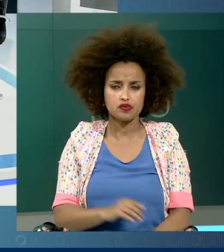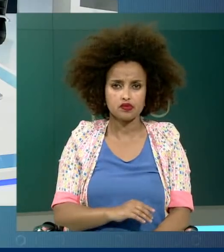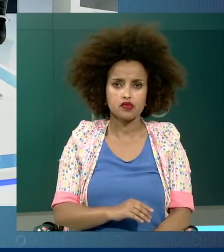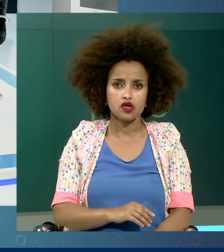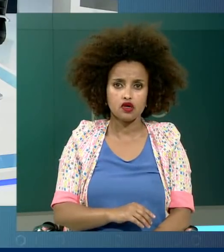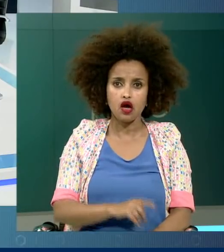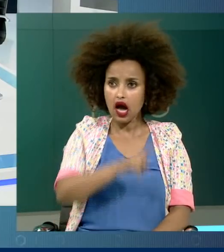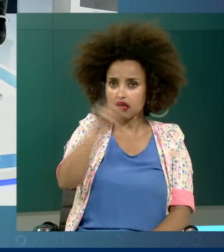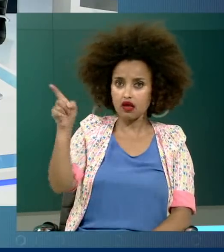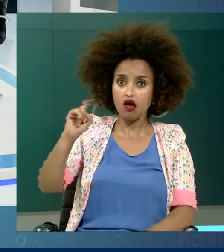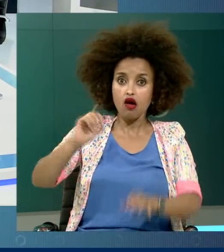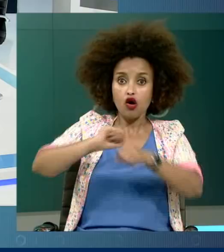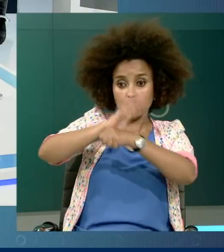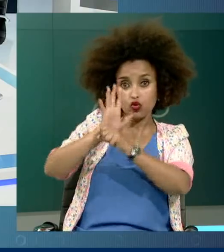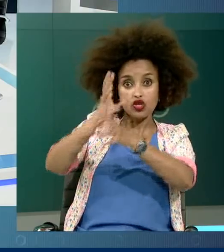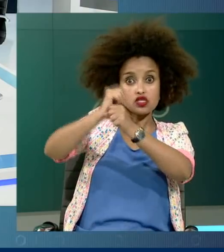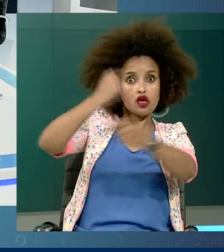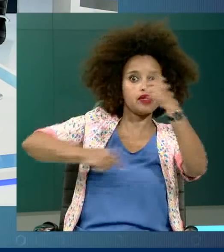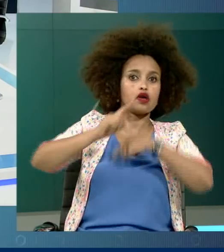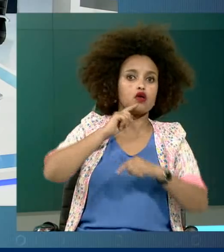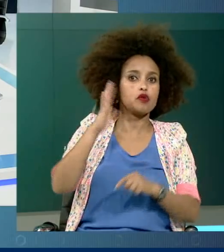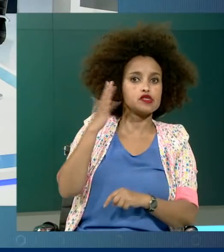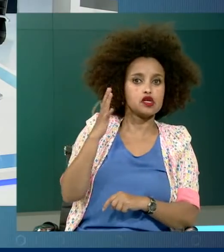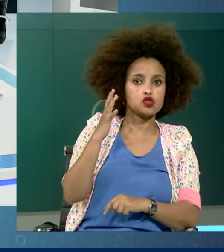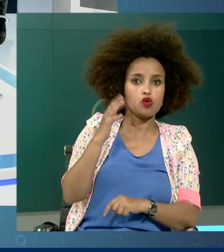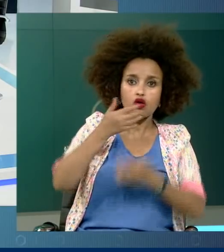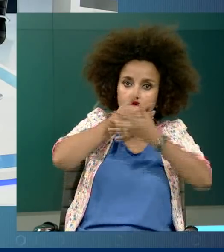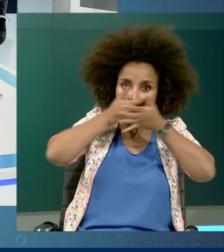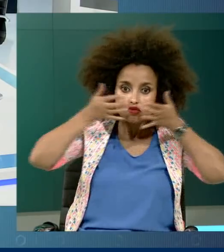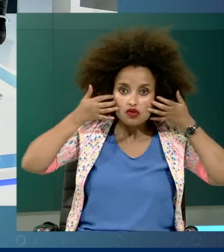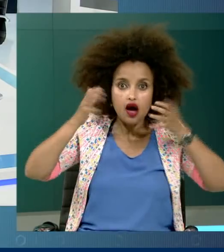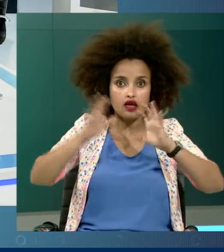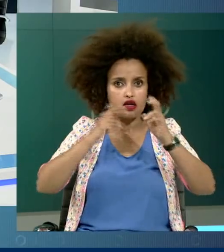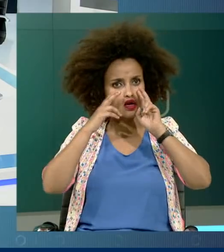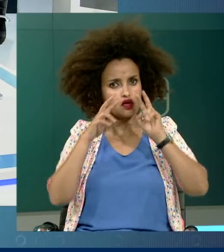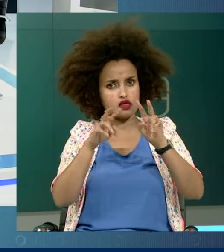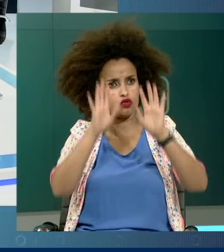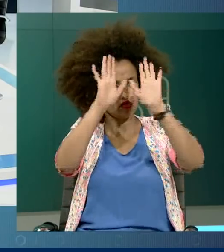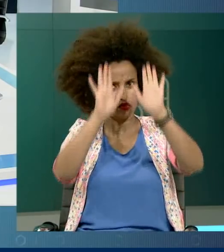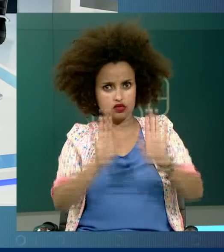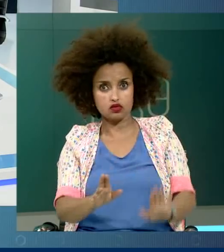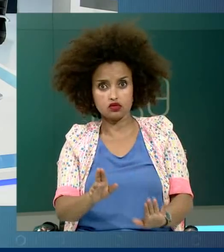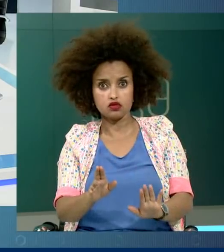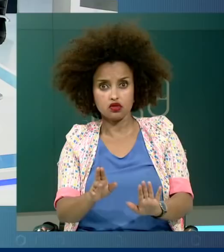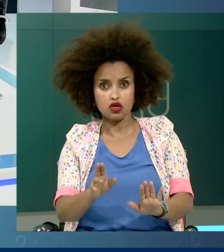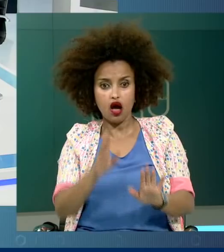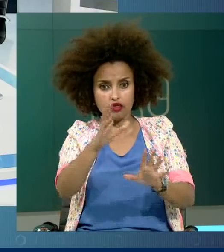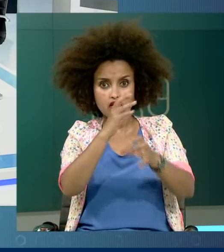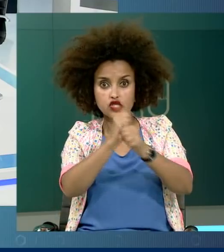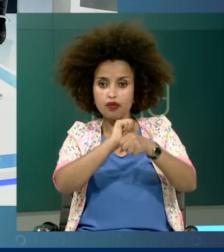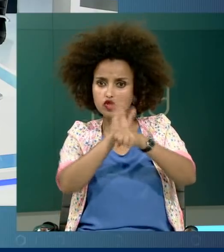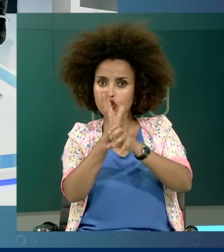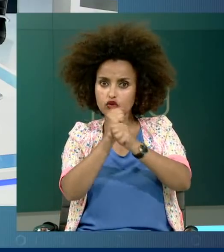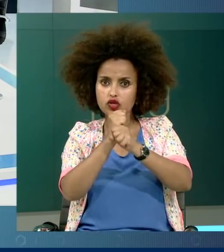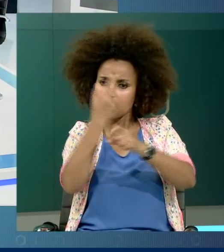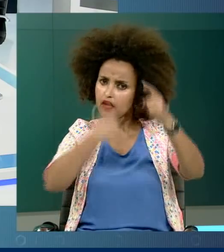እንደውም አንተ ይዘህ የመጣህ እስኪመስላቸው ድረስ ነው። አንተ የአፍ መሸፈኛዎችን አድርገህ ጓንቶችን አድርገህ ስትሄድ አንተ ይዘህ የመጣው ያህል